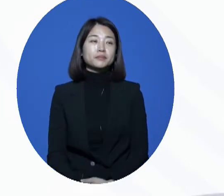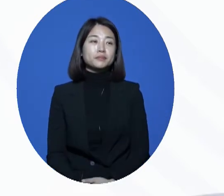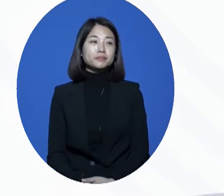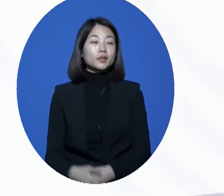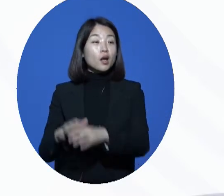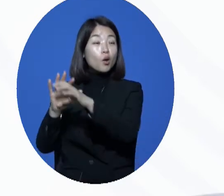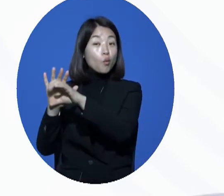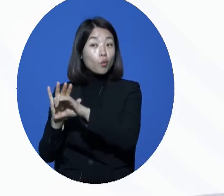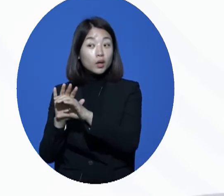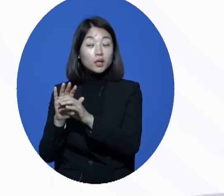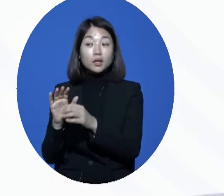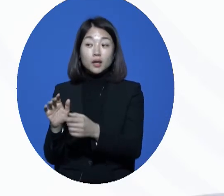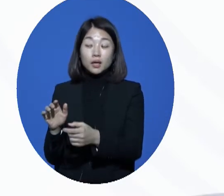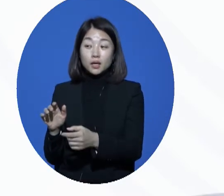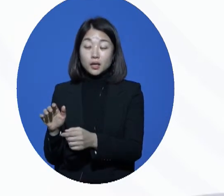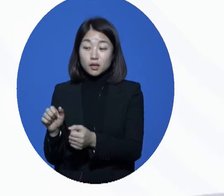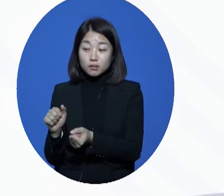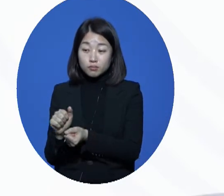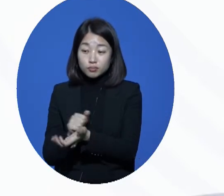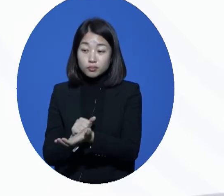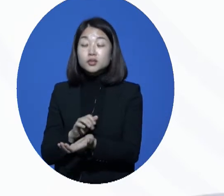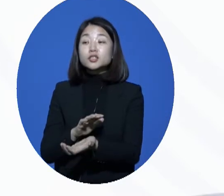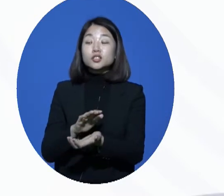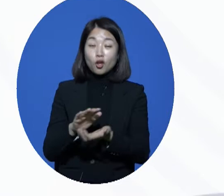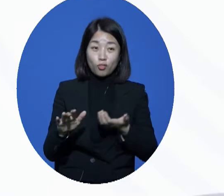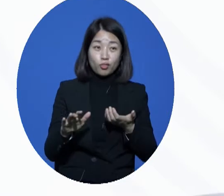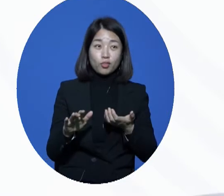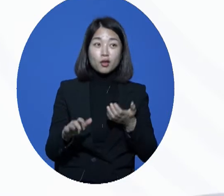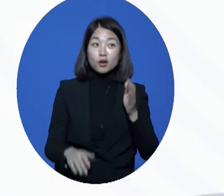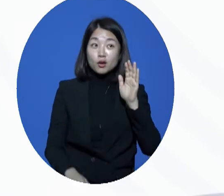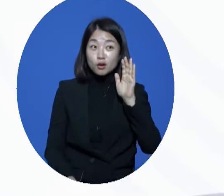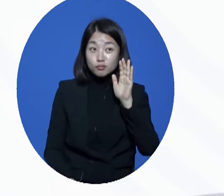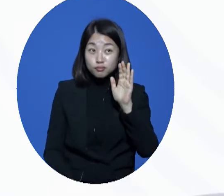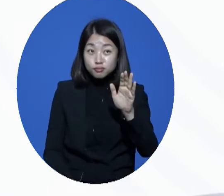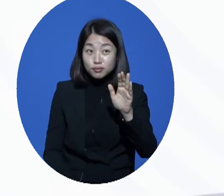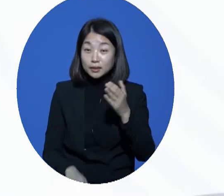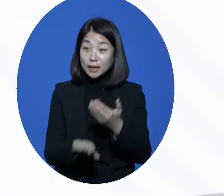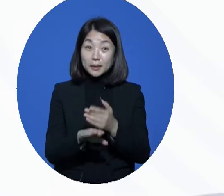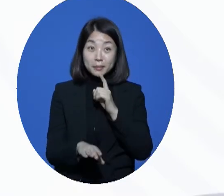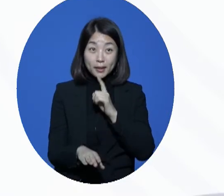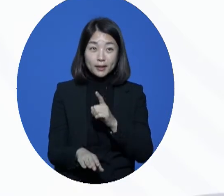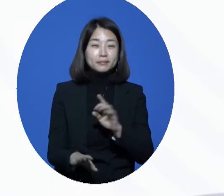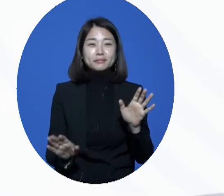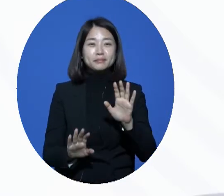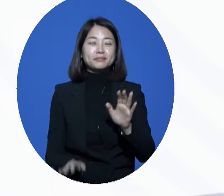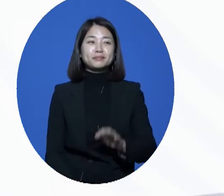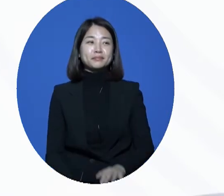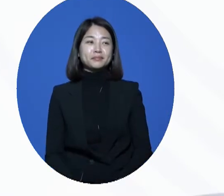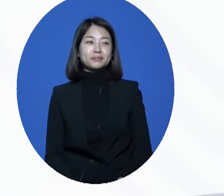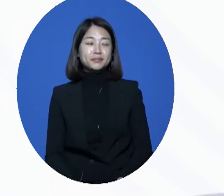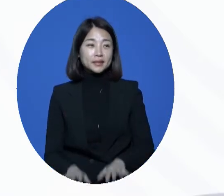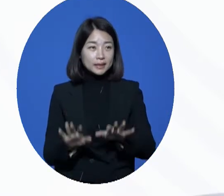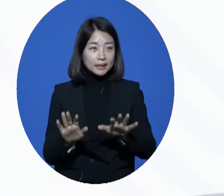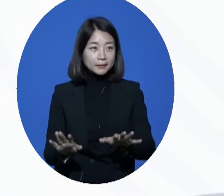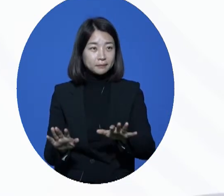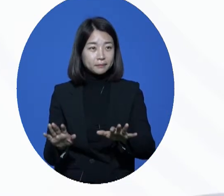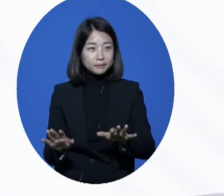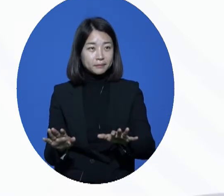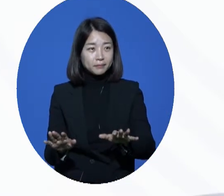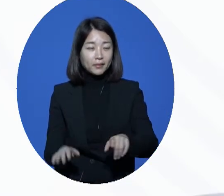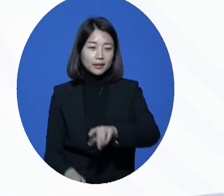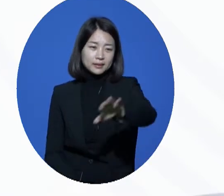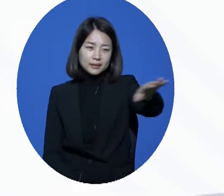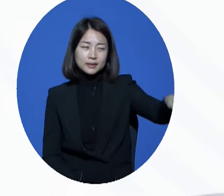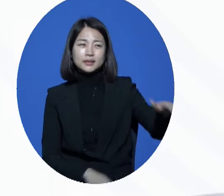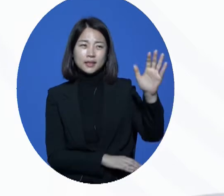흔히 코로나19 이전과 이후의 세계가 완전히 다를 거라고 이야기를 합니다만 저는 그것은 지금 그 세계에